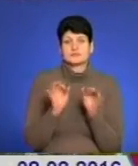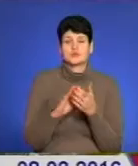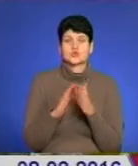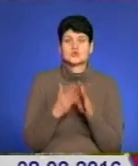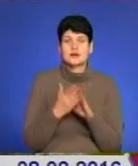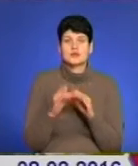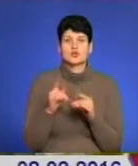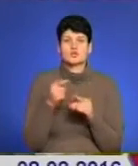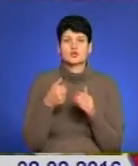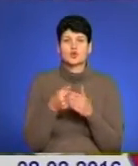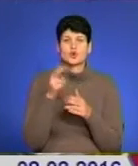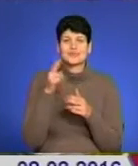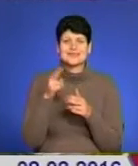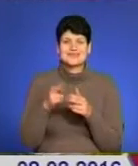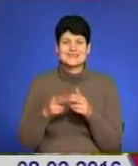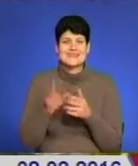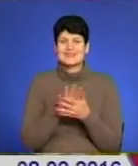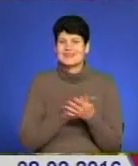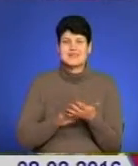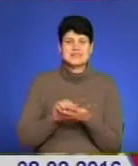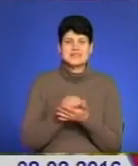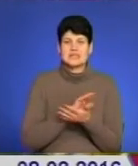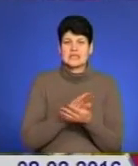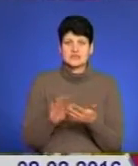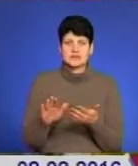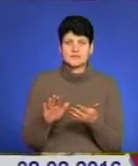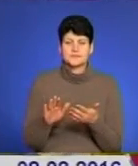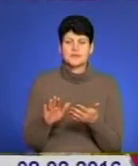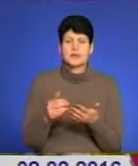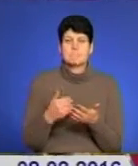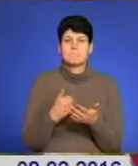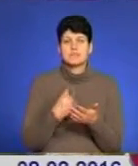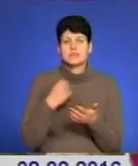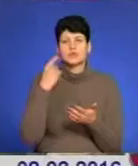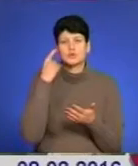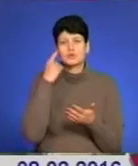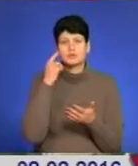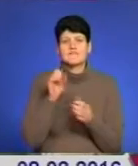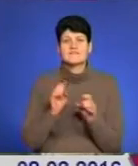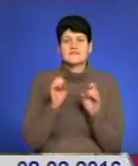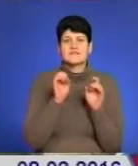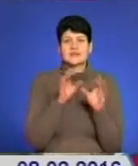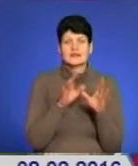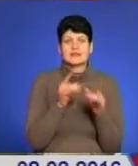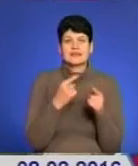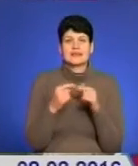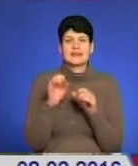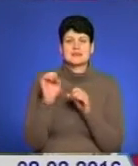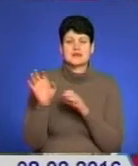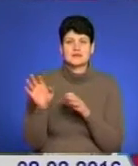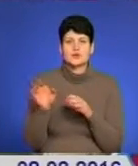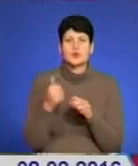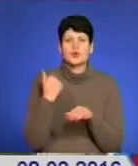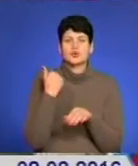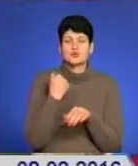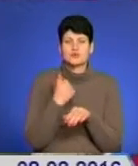але щоб її вже до кінця, тобто, не знищити, так би, от, ми думаємо її все-таки віддати назад, тому що